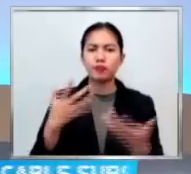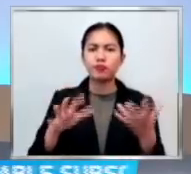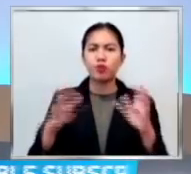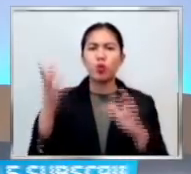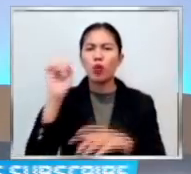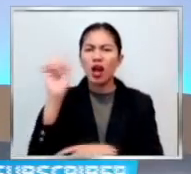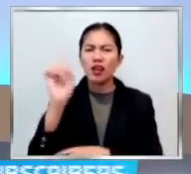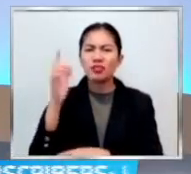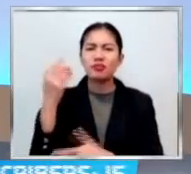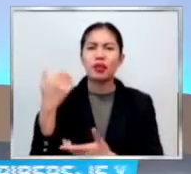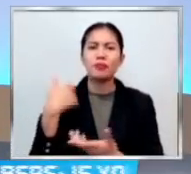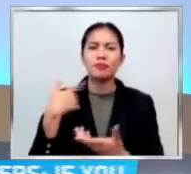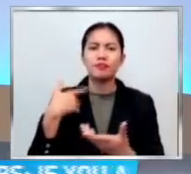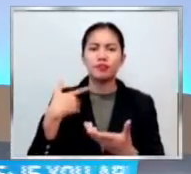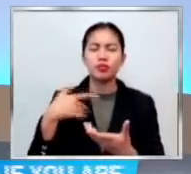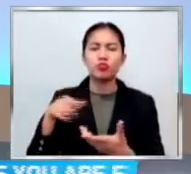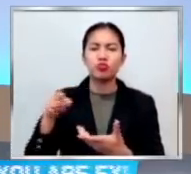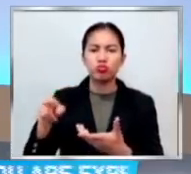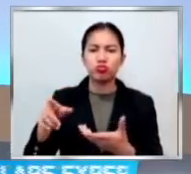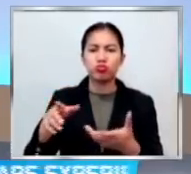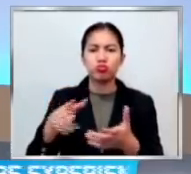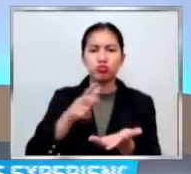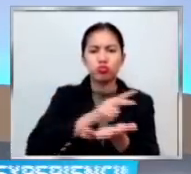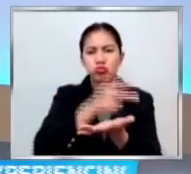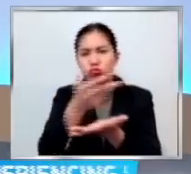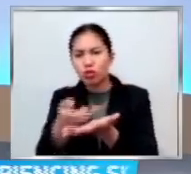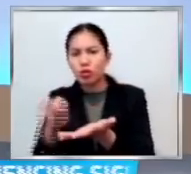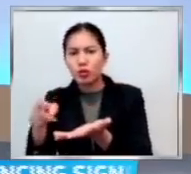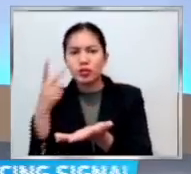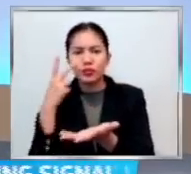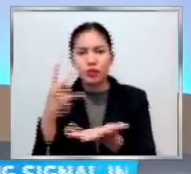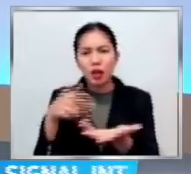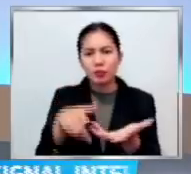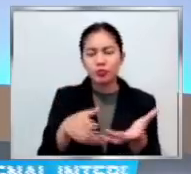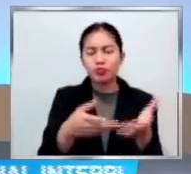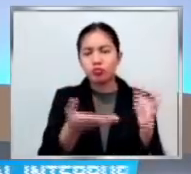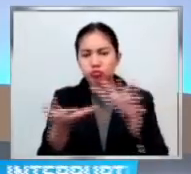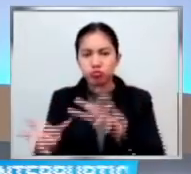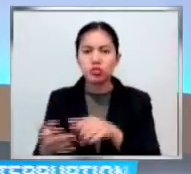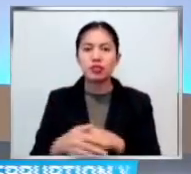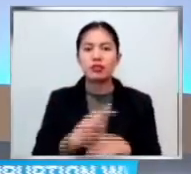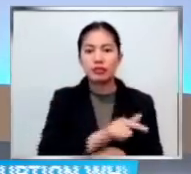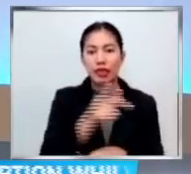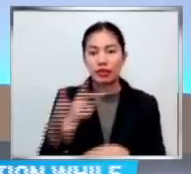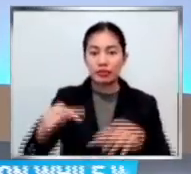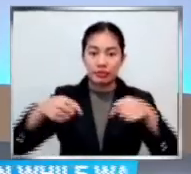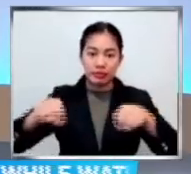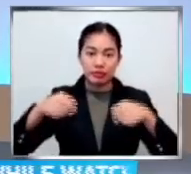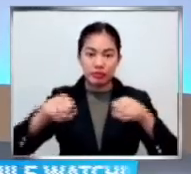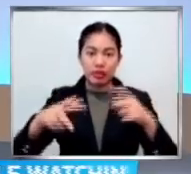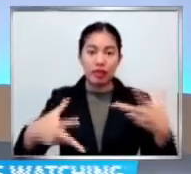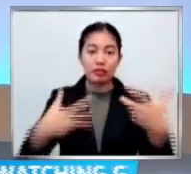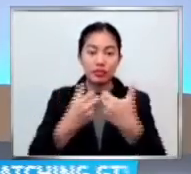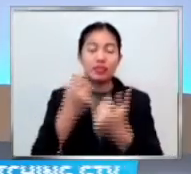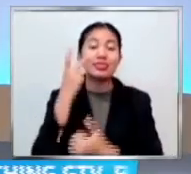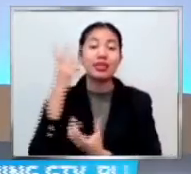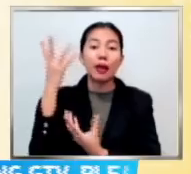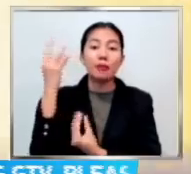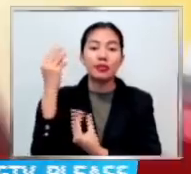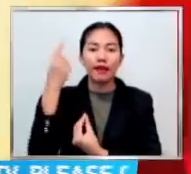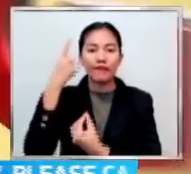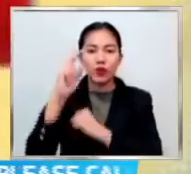Cavite, sumemplang ang isang siklista nang masagasaan ng isang motorcycle rider. Ang mga balitang probinsya hatid ni Darlene Kai.